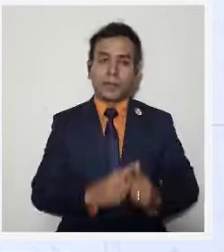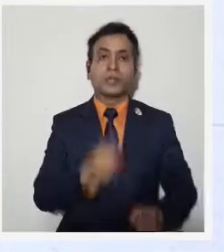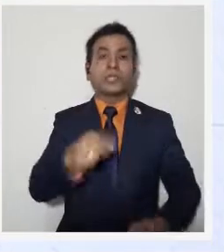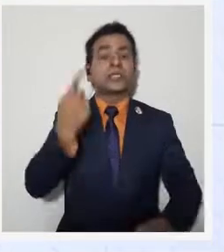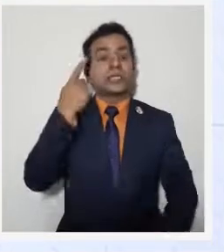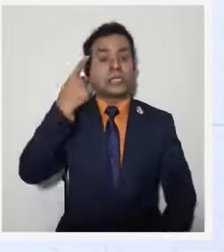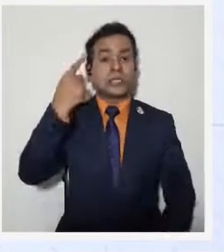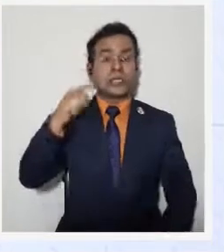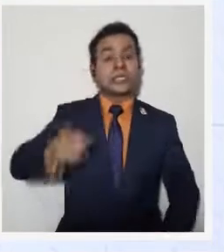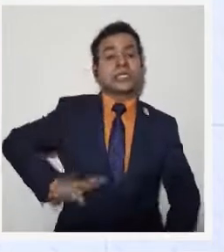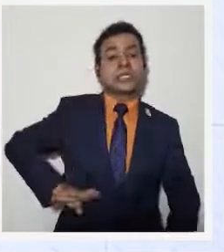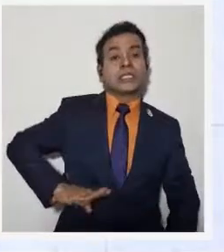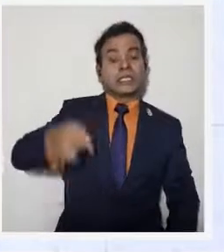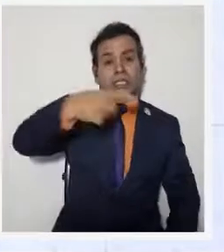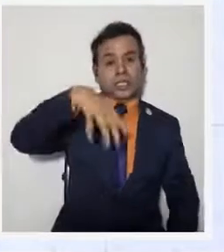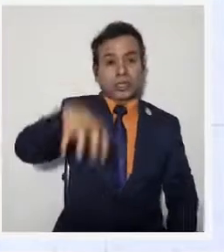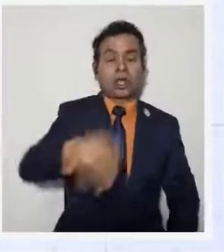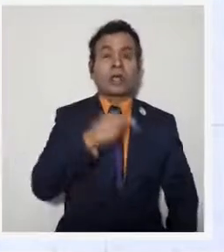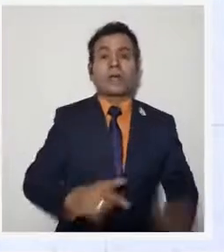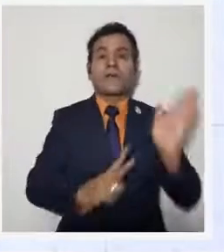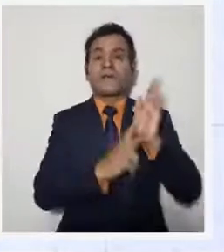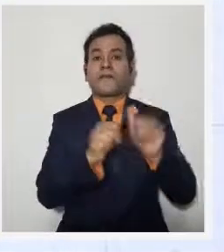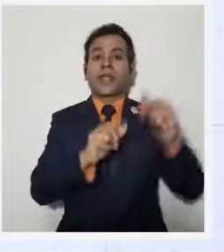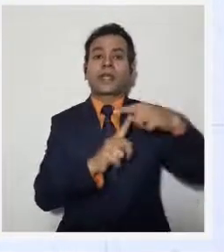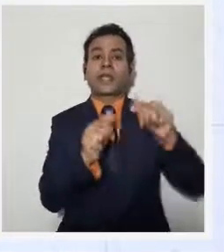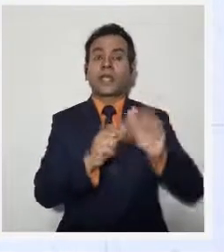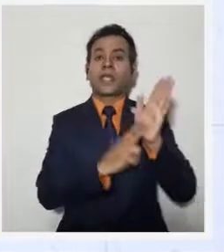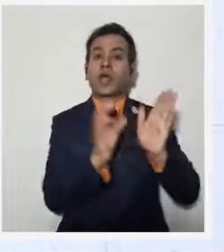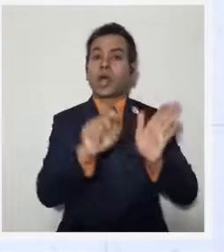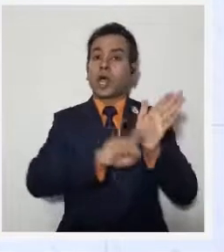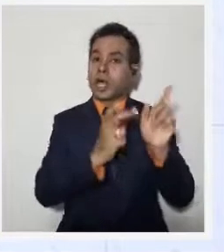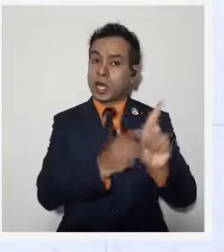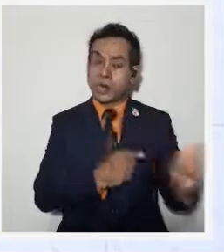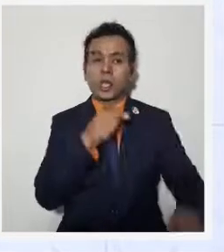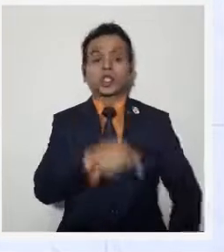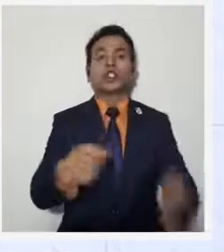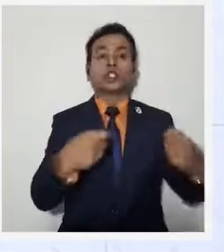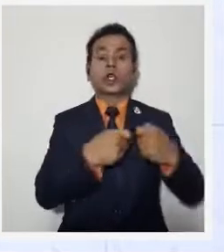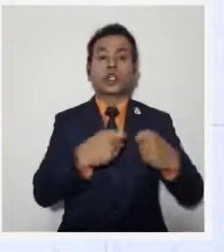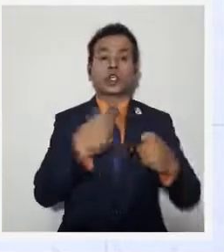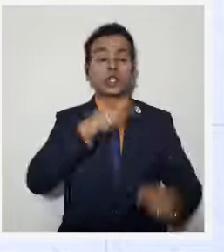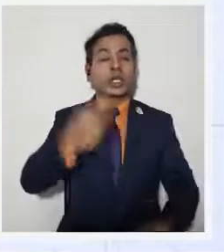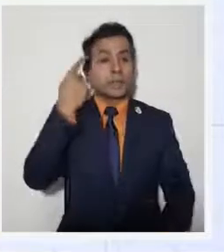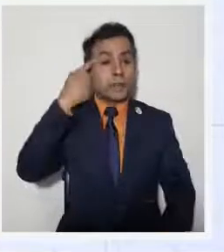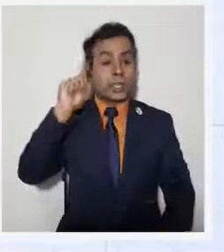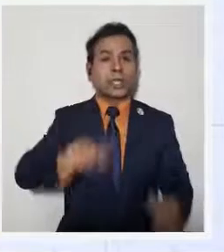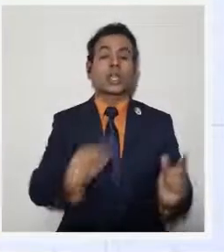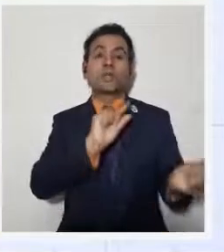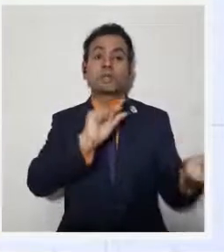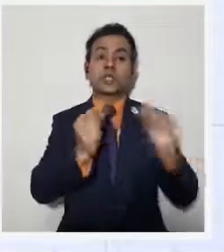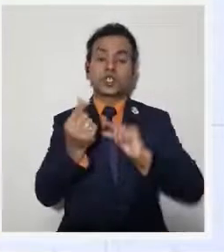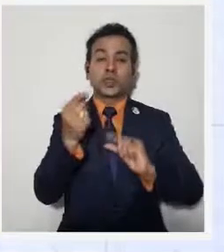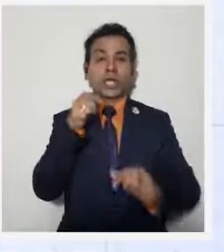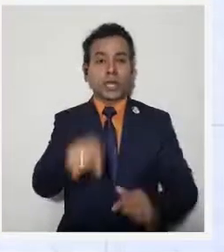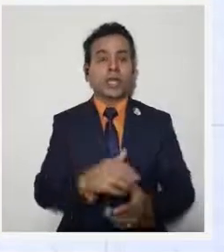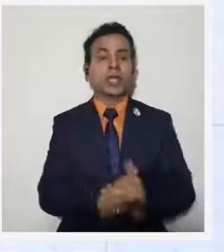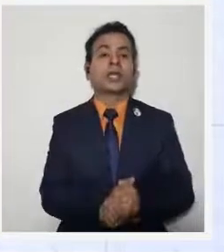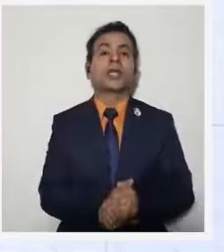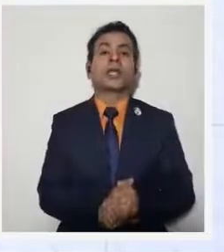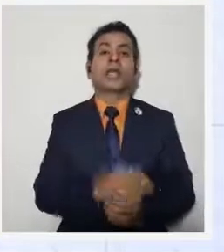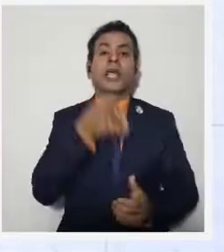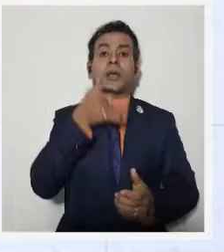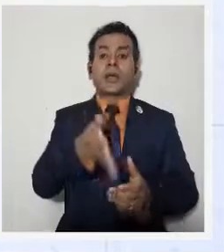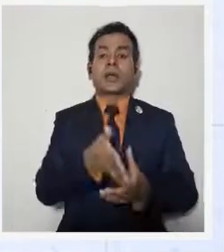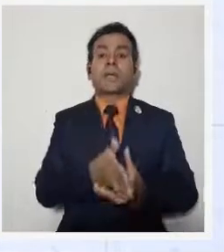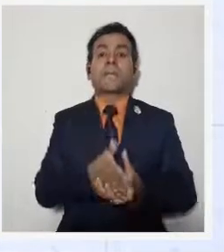অনুষ্ঠিত, বাংলাদেশ লাইফ স্টক রিসার্চ ইনস্টিটিউট। আমাদের সাহায্য করে যাচ্ছেন চিটং ভ্যাটেনারি অ্যান্ড অ্যানিমেল সায়েন্স ইউনিভার্সিটি। আমাদের সাহায্য